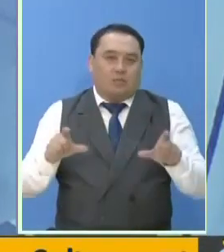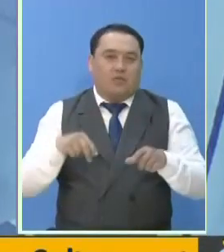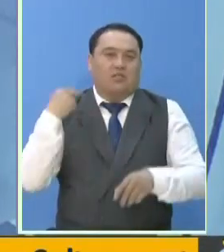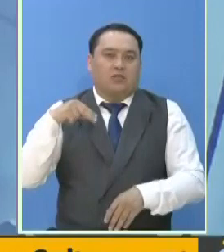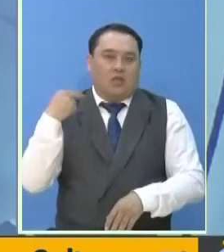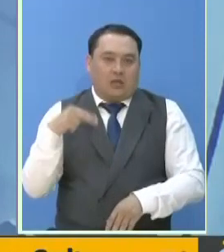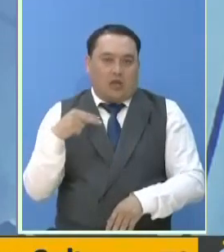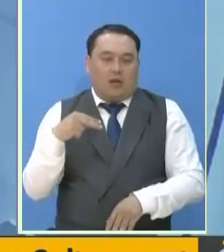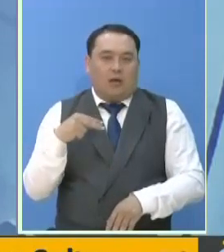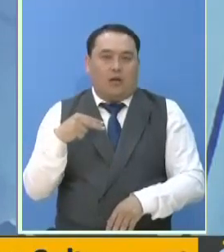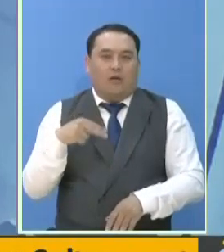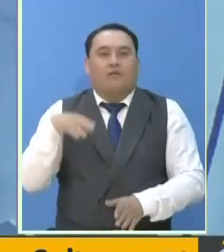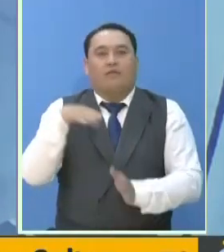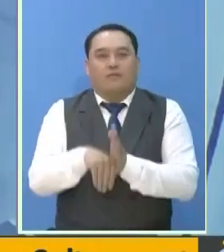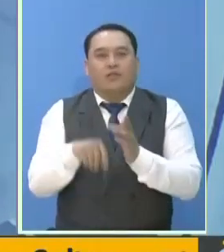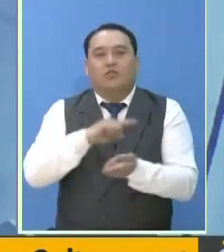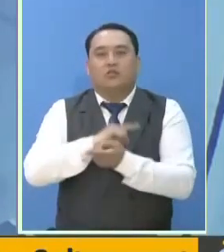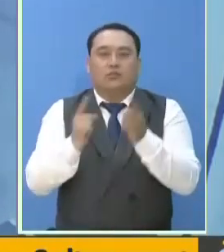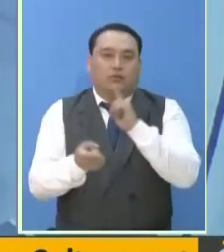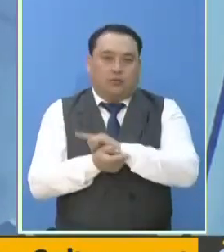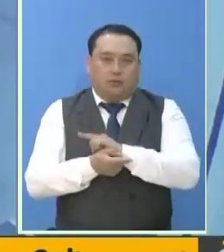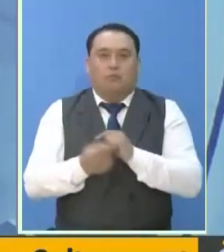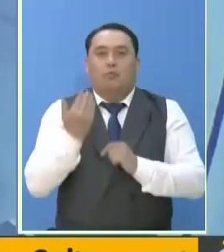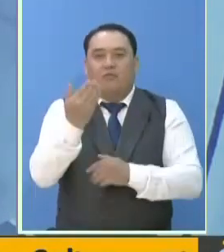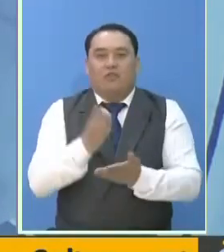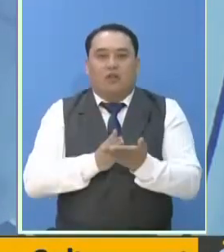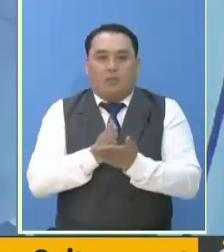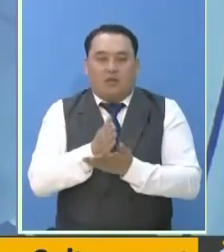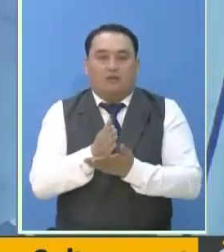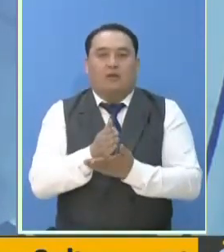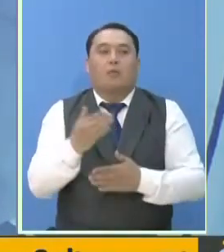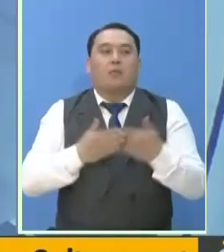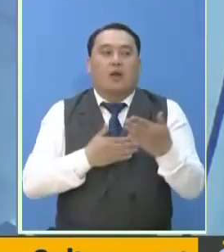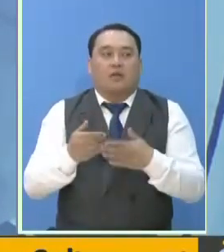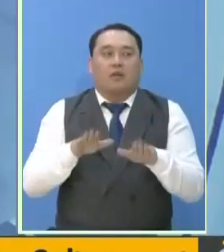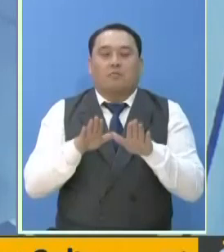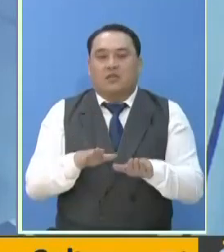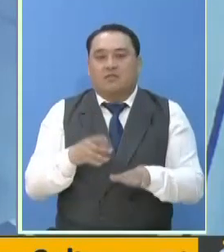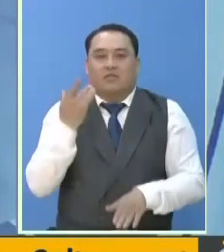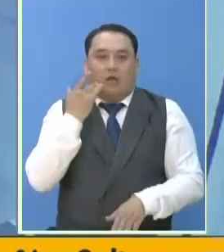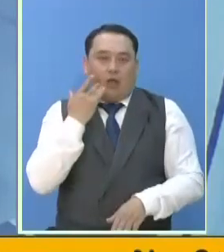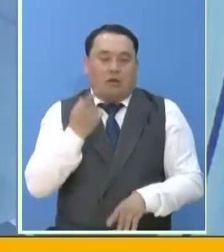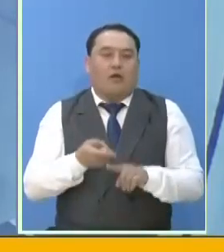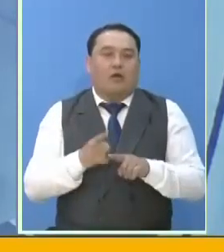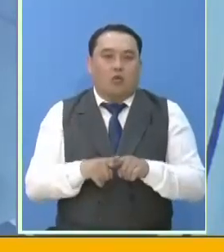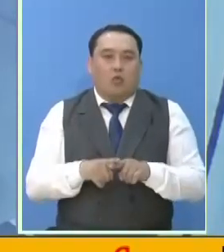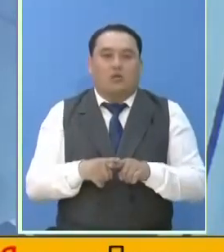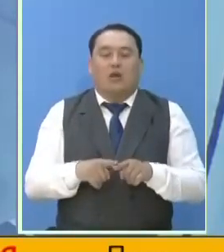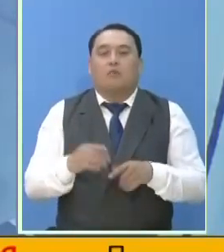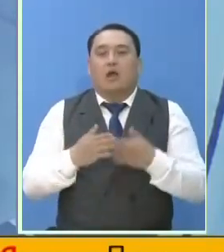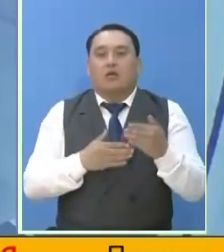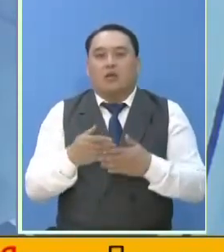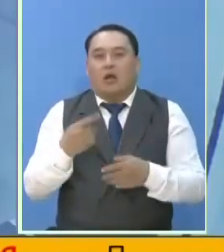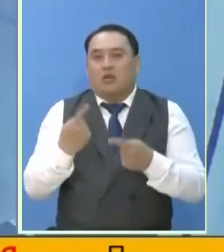президента, допустим, по внесению изменений именно по твоему направлению, вот закон. Мы же практики, мы на местах находимся, и все-таки от теории практика